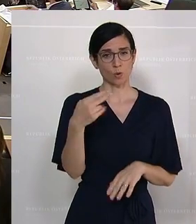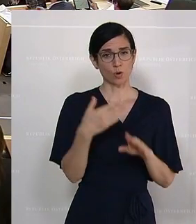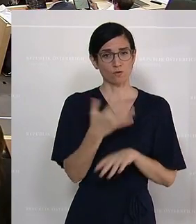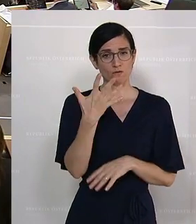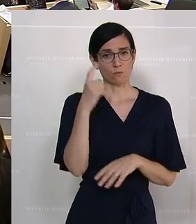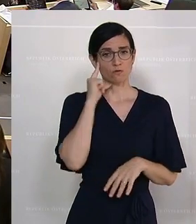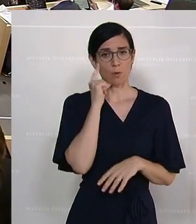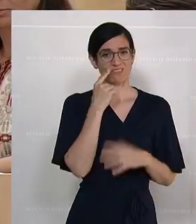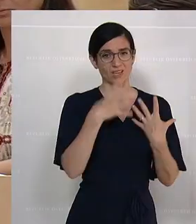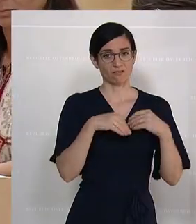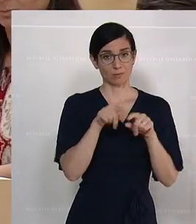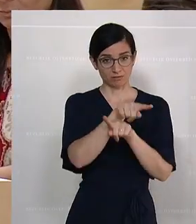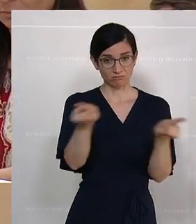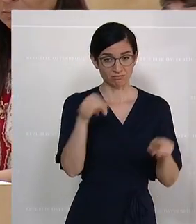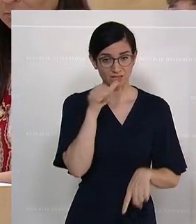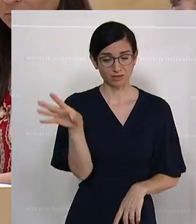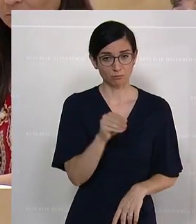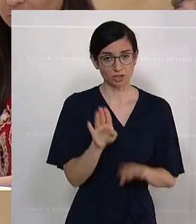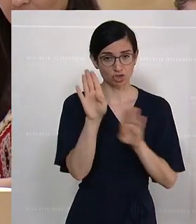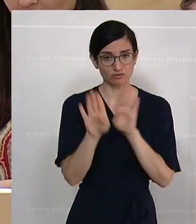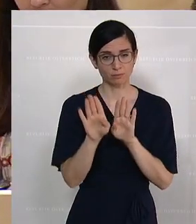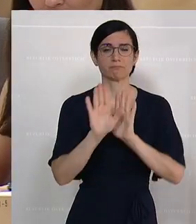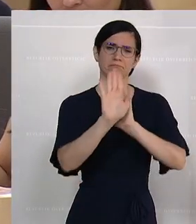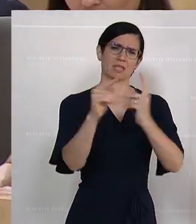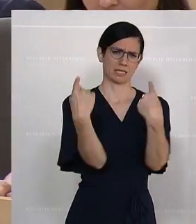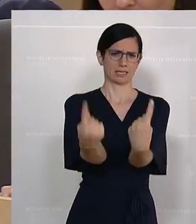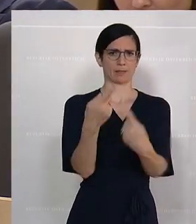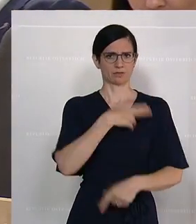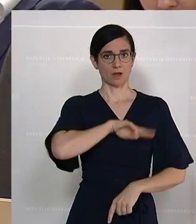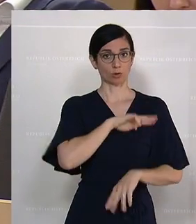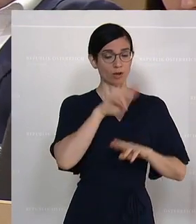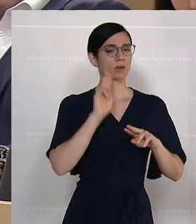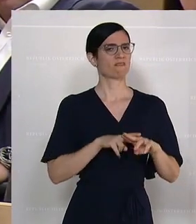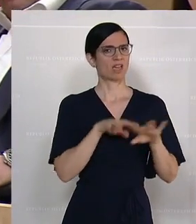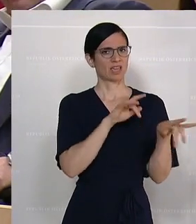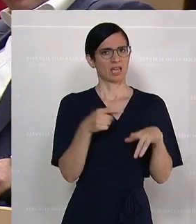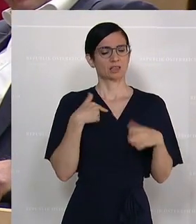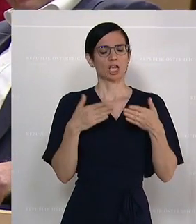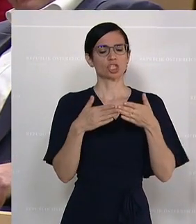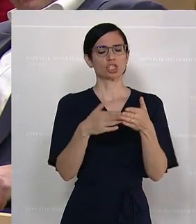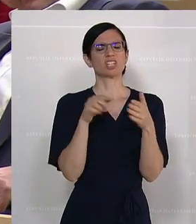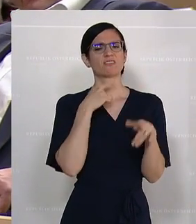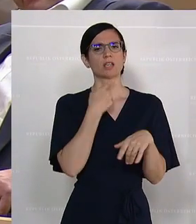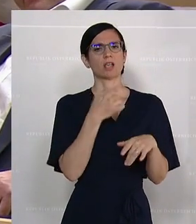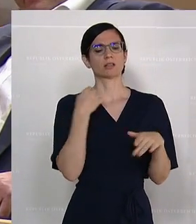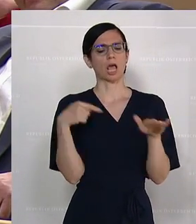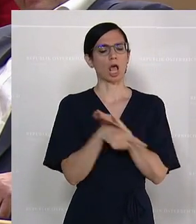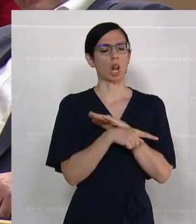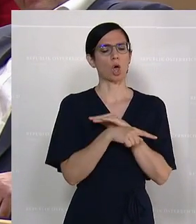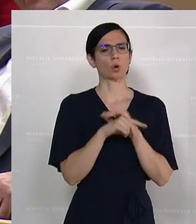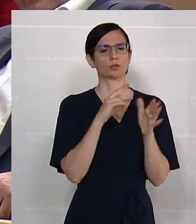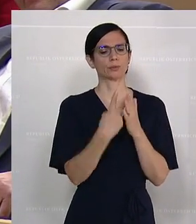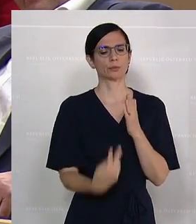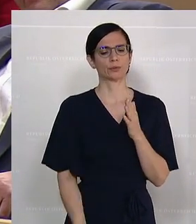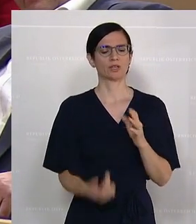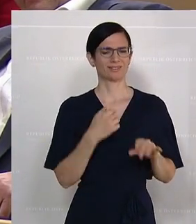familie da stimmen sie nicht mit dann sei das ihre verantwortung aber wenn sie von einem leck in einem schiff sprechen dann müssen sie